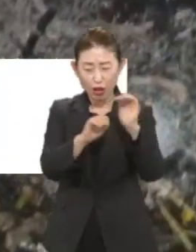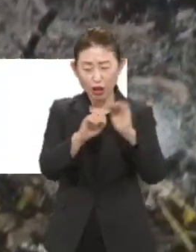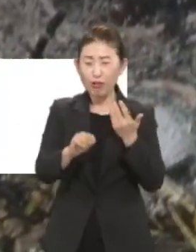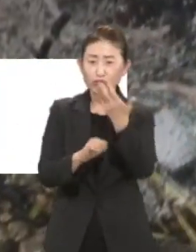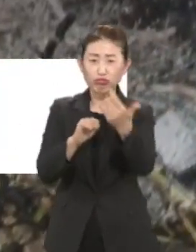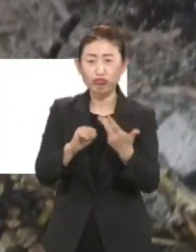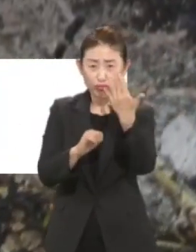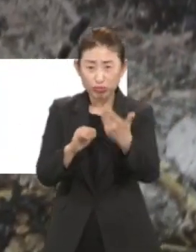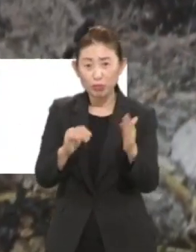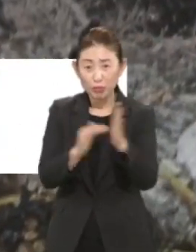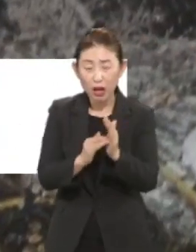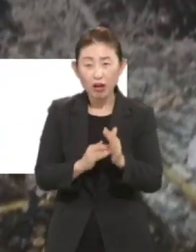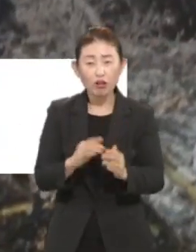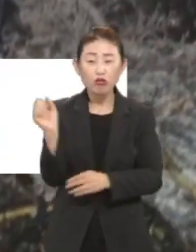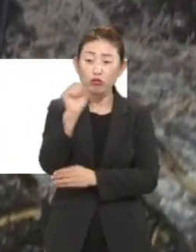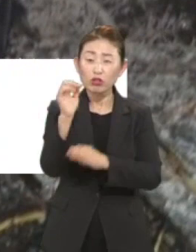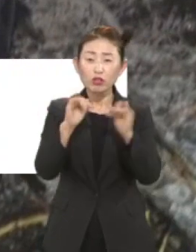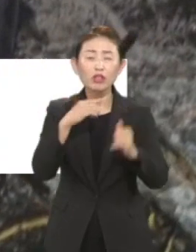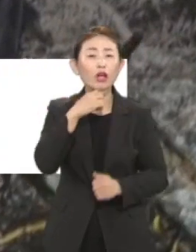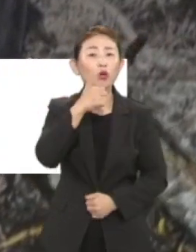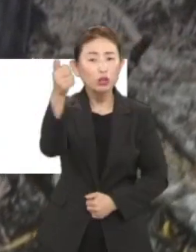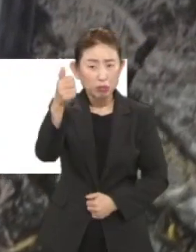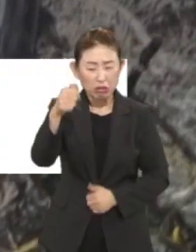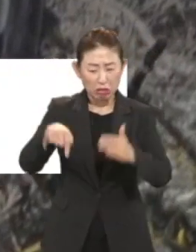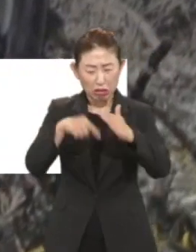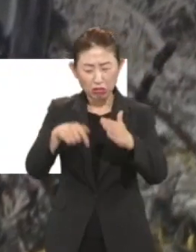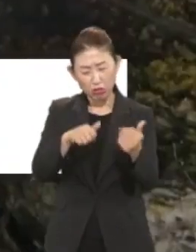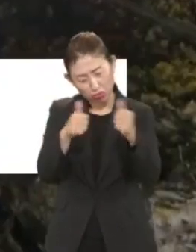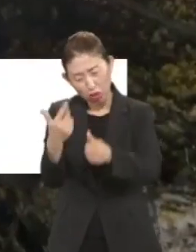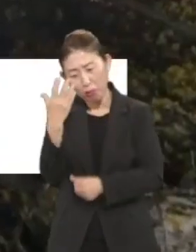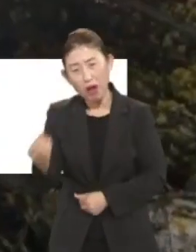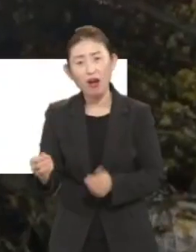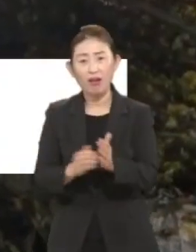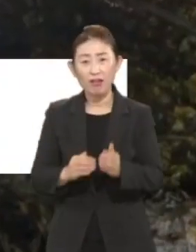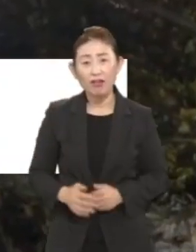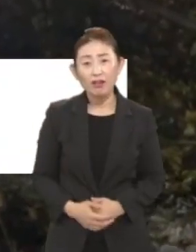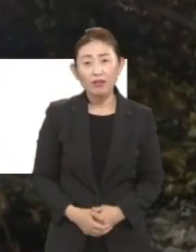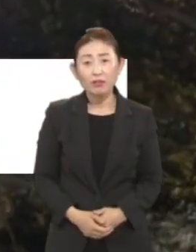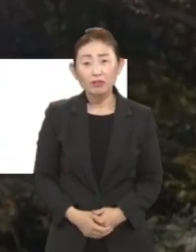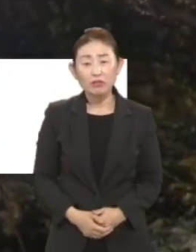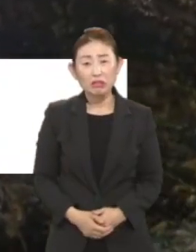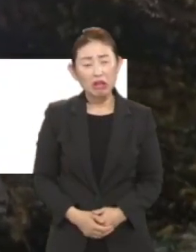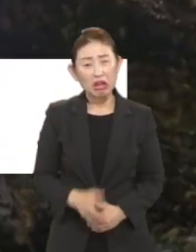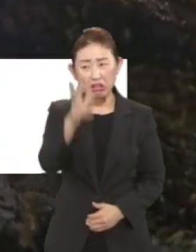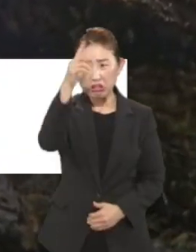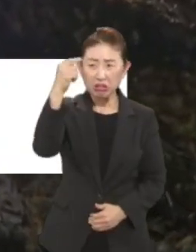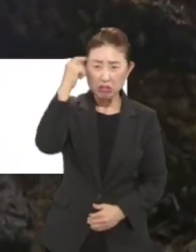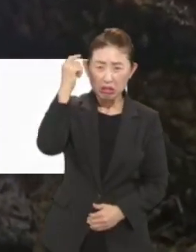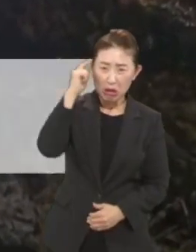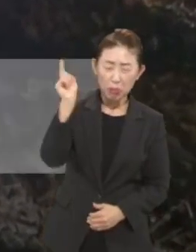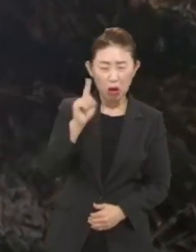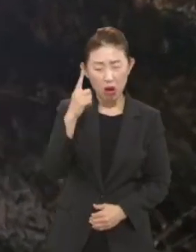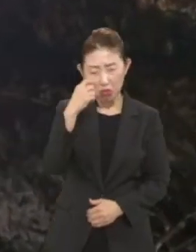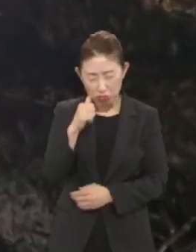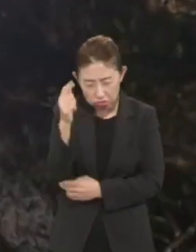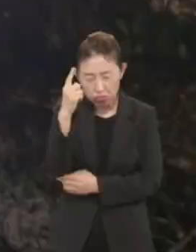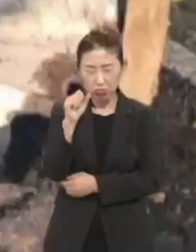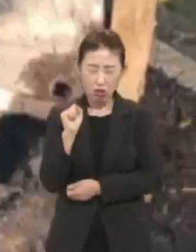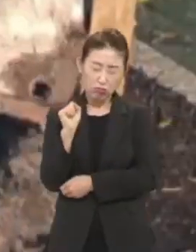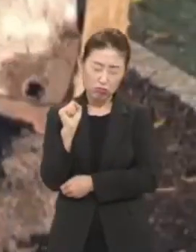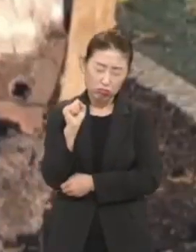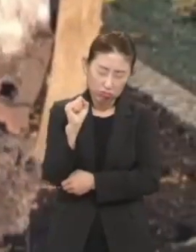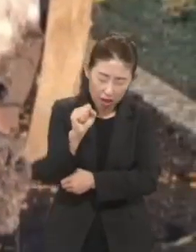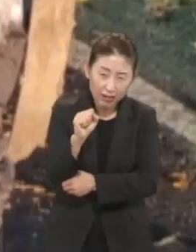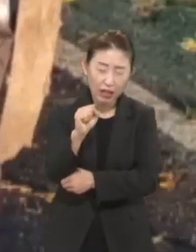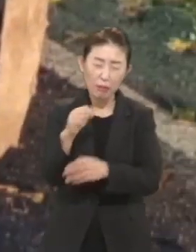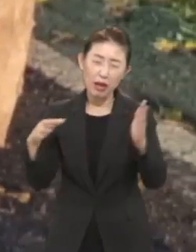전소됐고 50대 남성 운전자가 내부에서 숨진채 발견됐습니다 경찰은 운전자가 졸음 운전을 하다 사고가 난 것으로